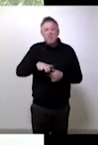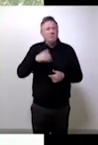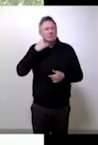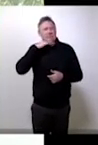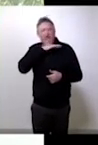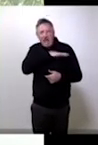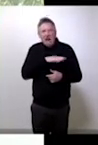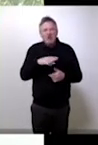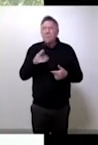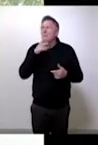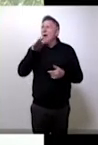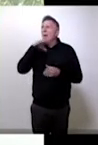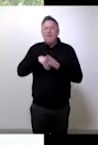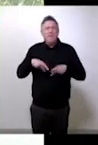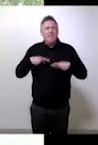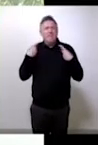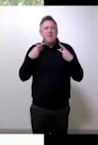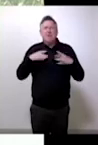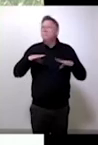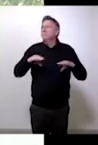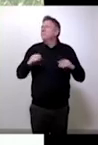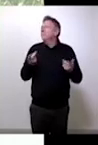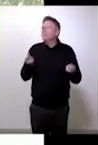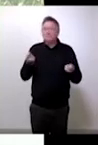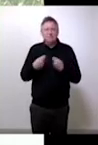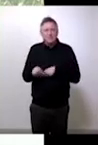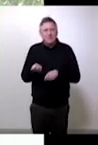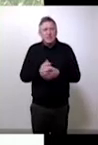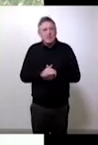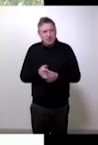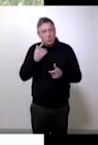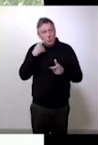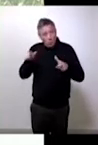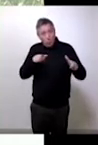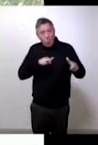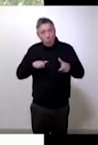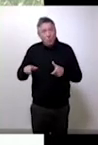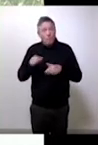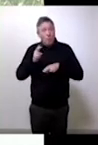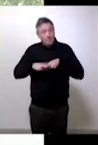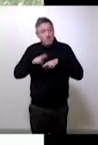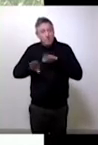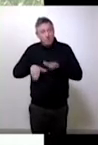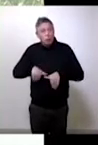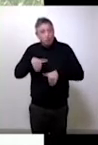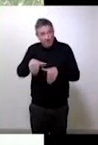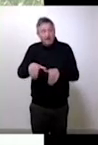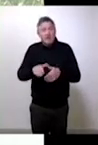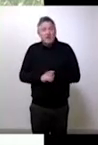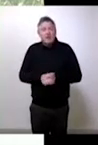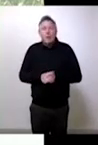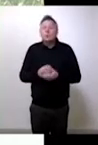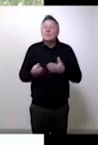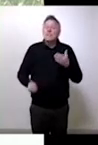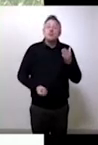avec plusieurs outils, certains qui existaient, la concession d'aménagement qu'il s'agira de poursuivre, et des